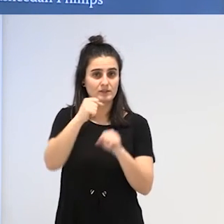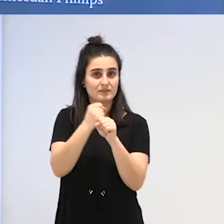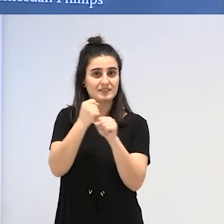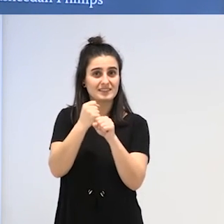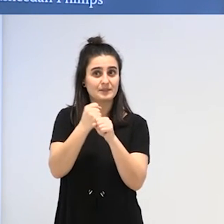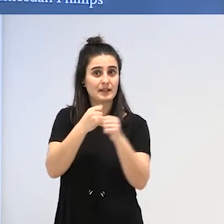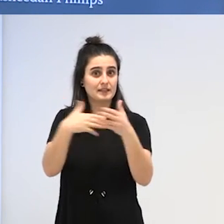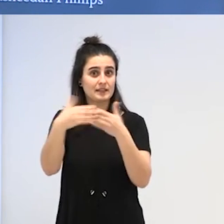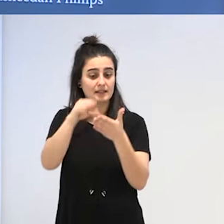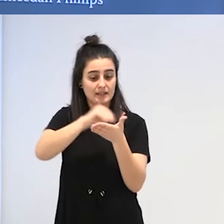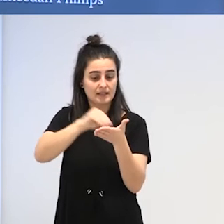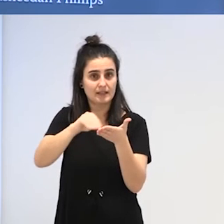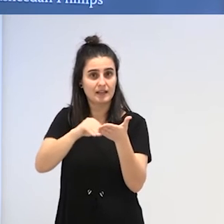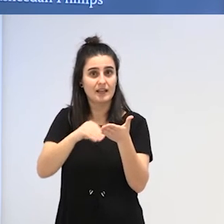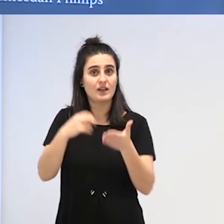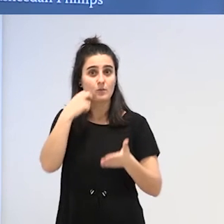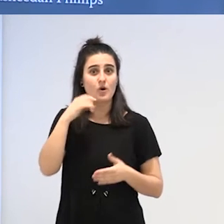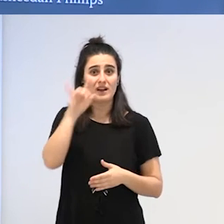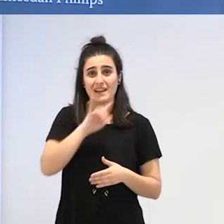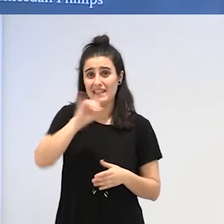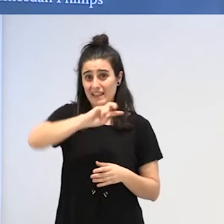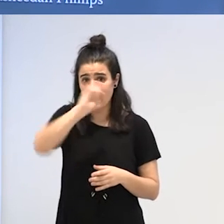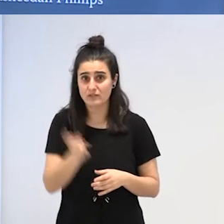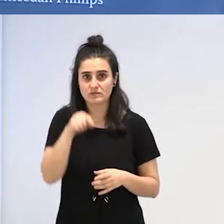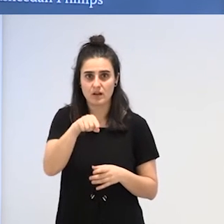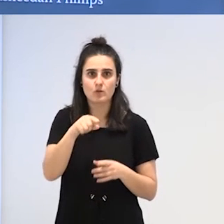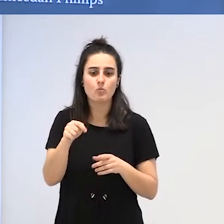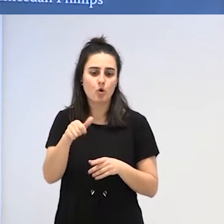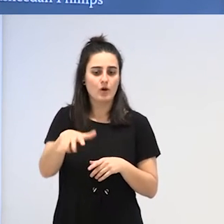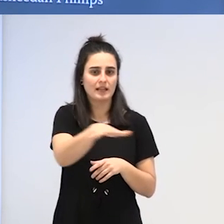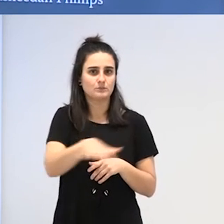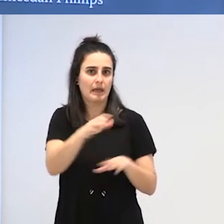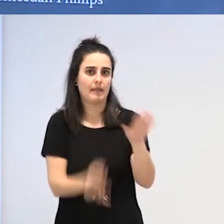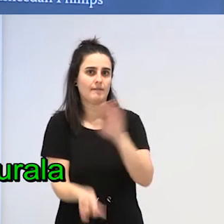duten idazle razializatuentzat, ba, espazio bat ireki, ez?